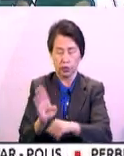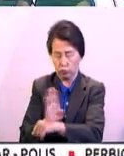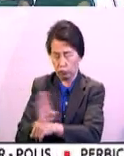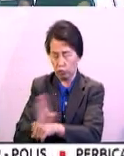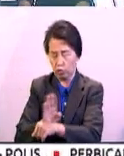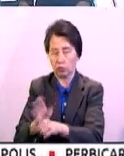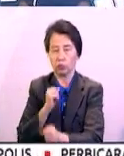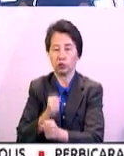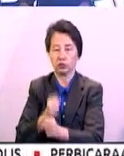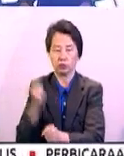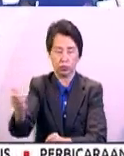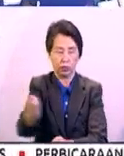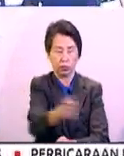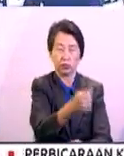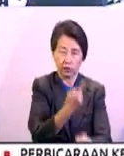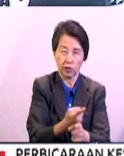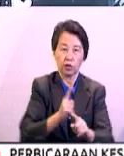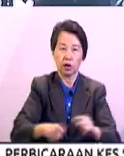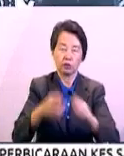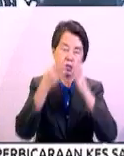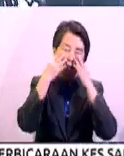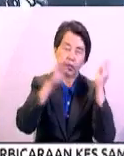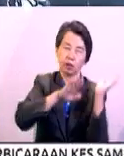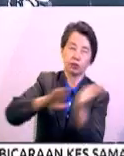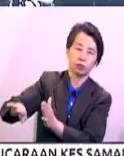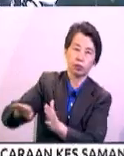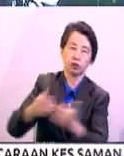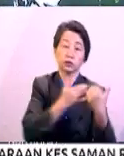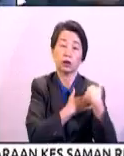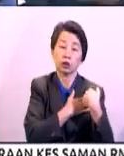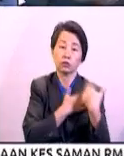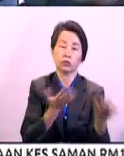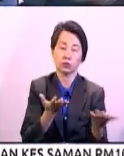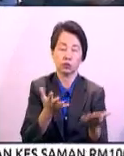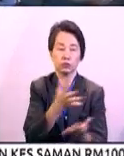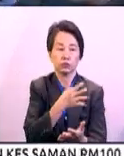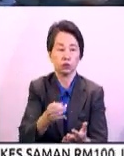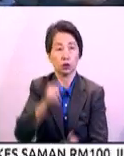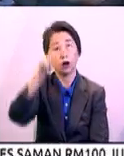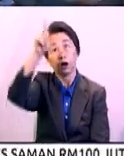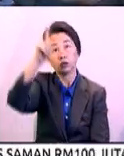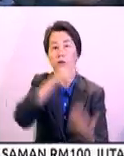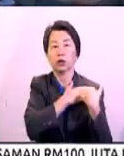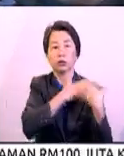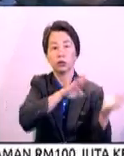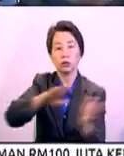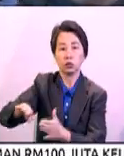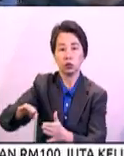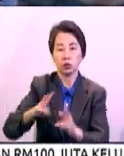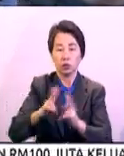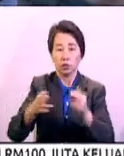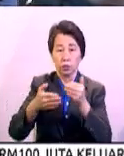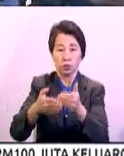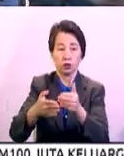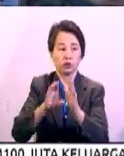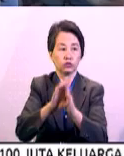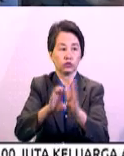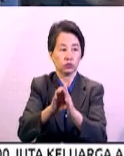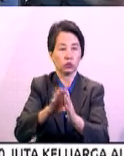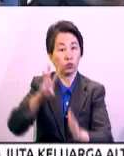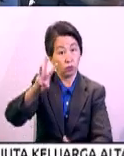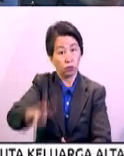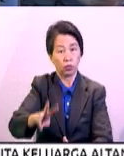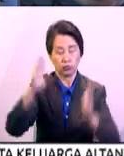dengan kejayaan masing-masing, tapi kadang-kadang mengabaikan dari sudut tanggungjawab dia dengan Allah. Maksudnya dari sudut yang paling dekat, kita ambil yang paling